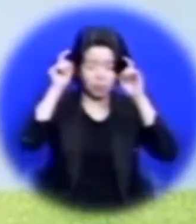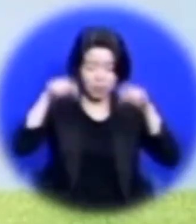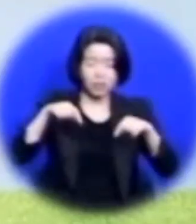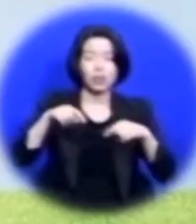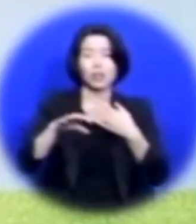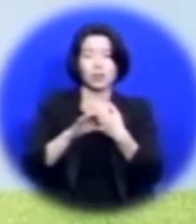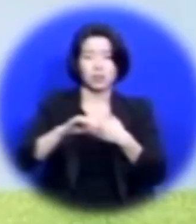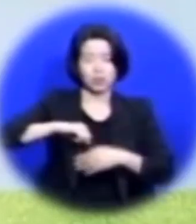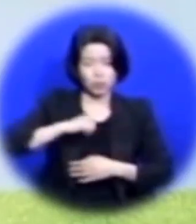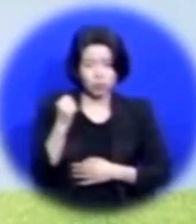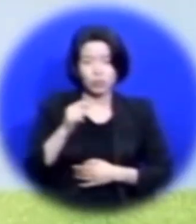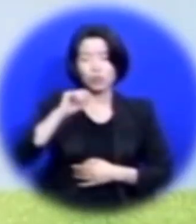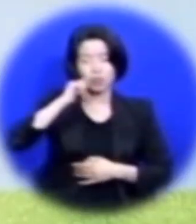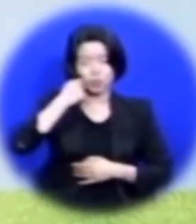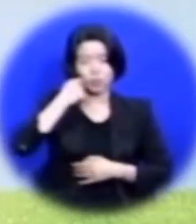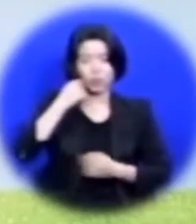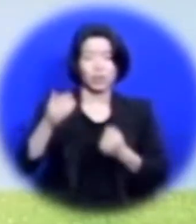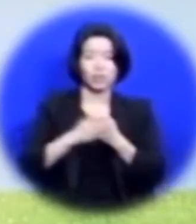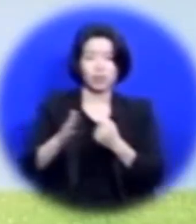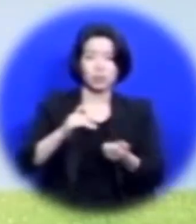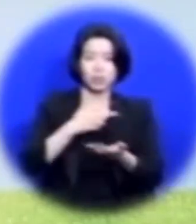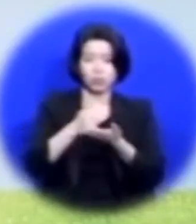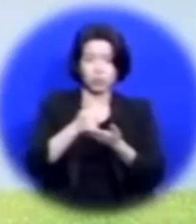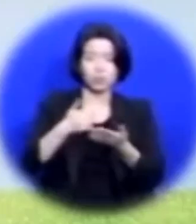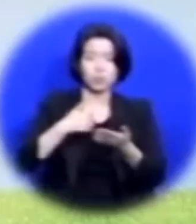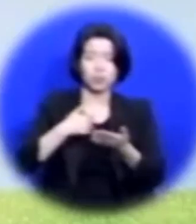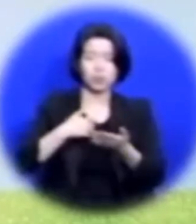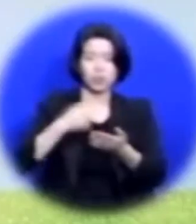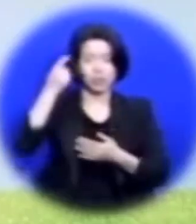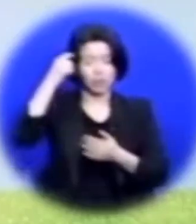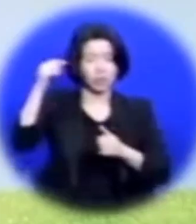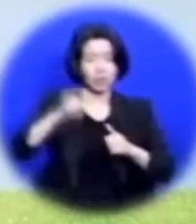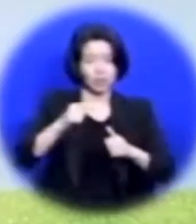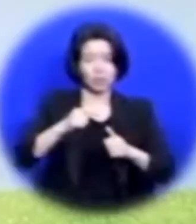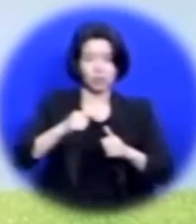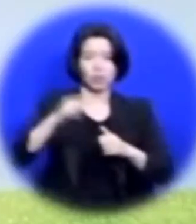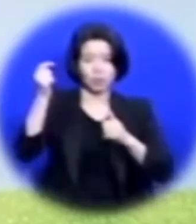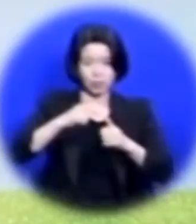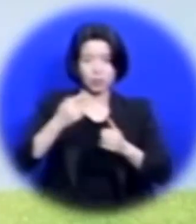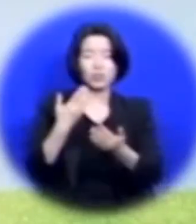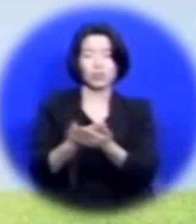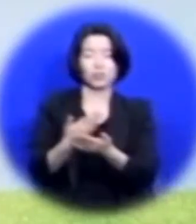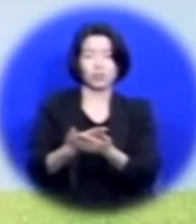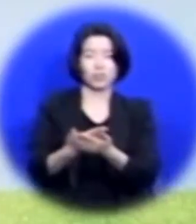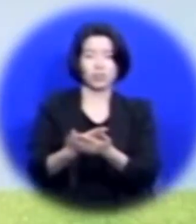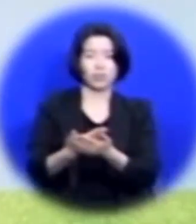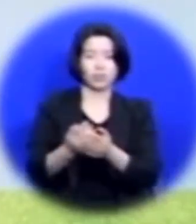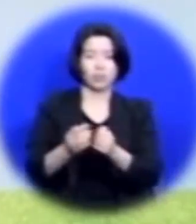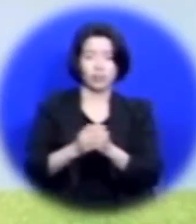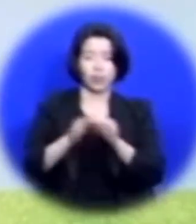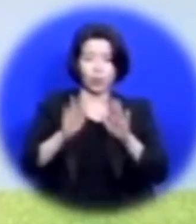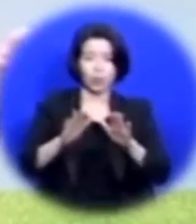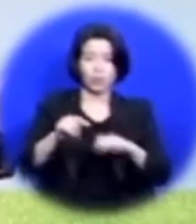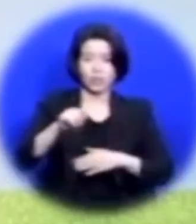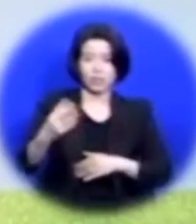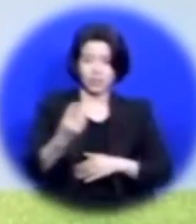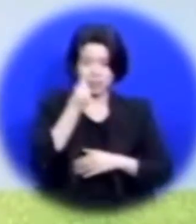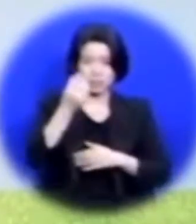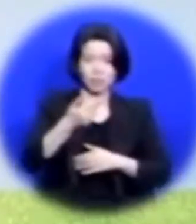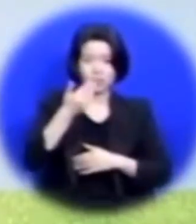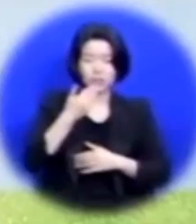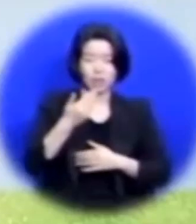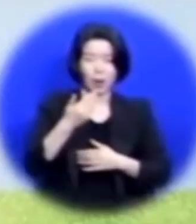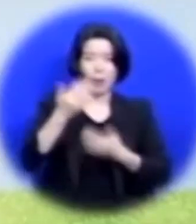순종할 수 없겠습니다 주님 저에게 7시 하세요 명령 하세요 오늘 이 성찰을 받을